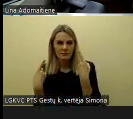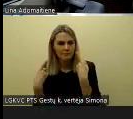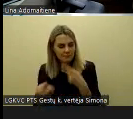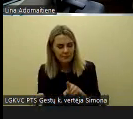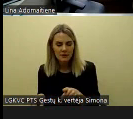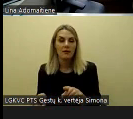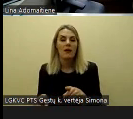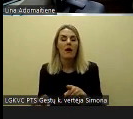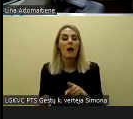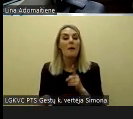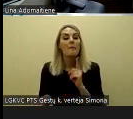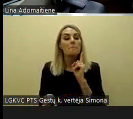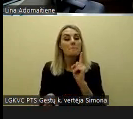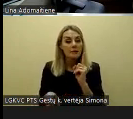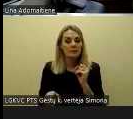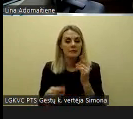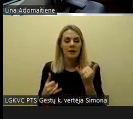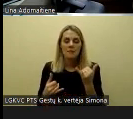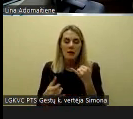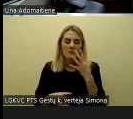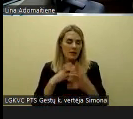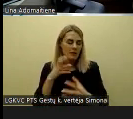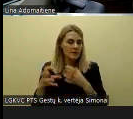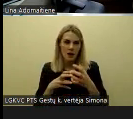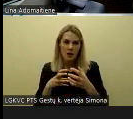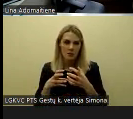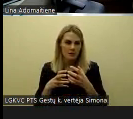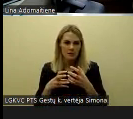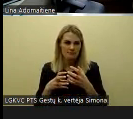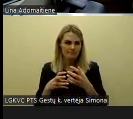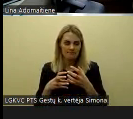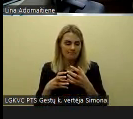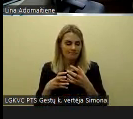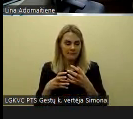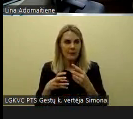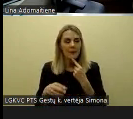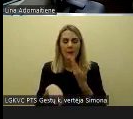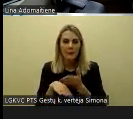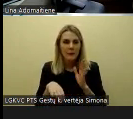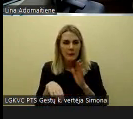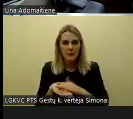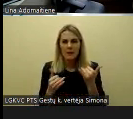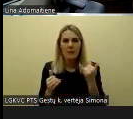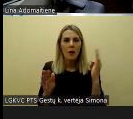Tačiau pasaulis dabar yra toks sudėtingas, ypač kalbant apie klimato kaitą, kad